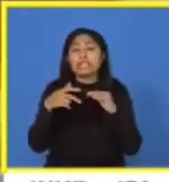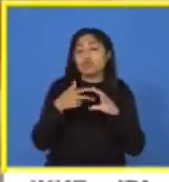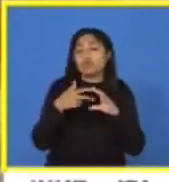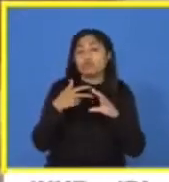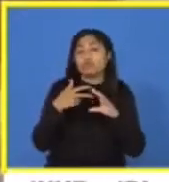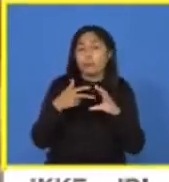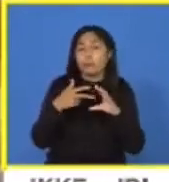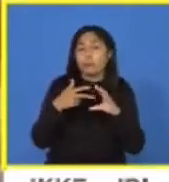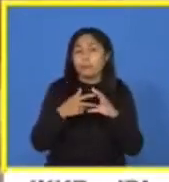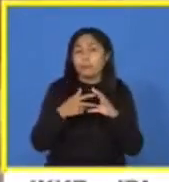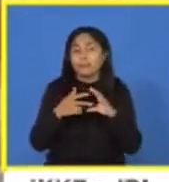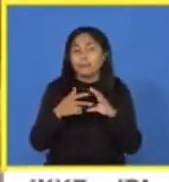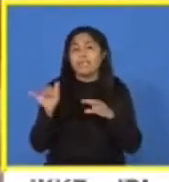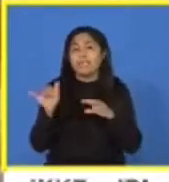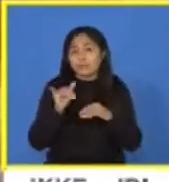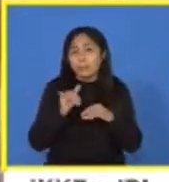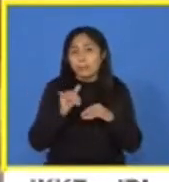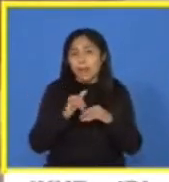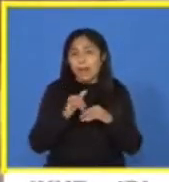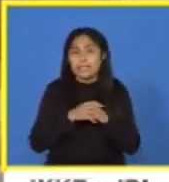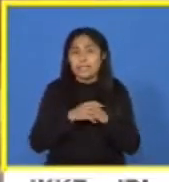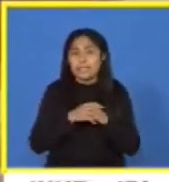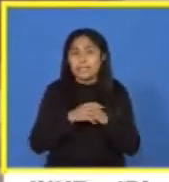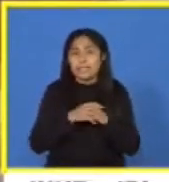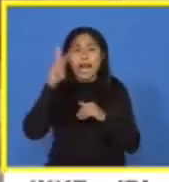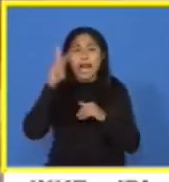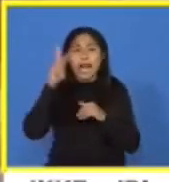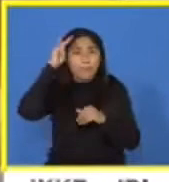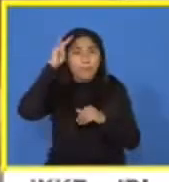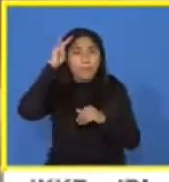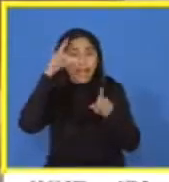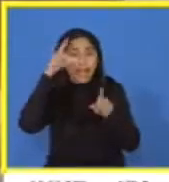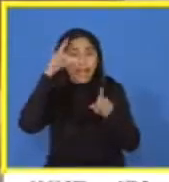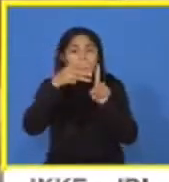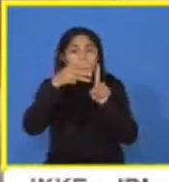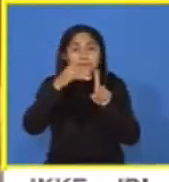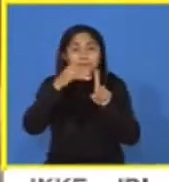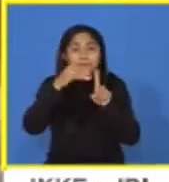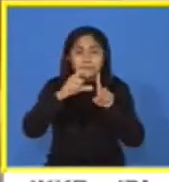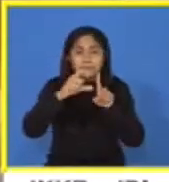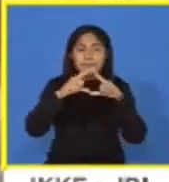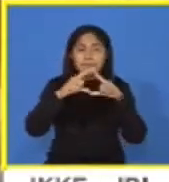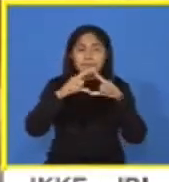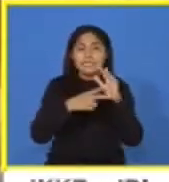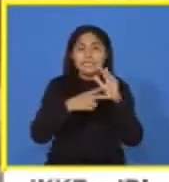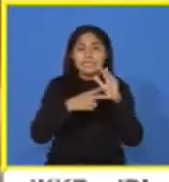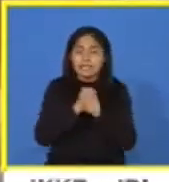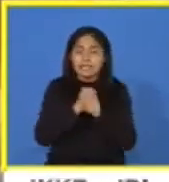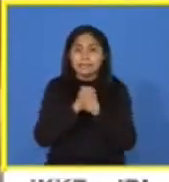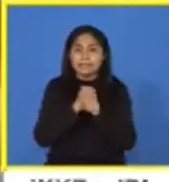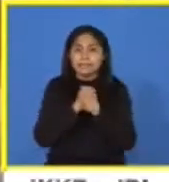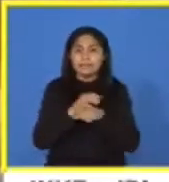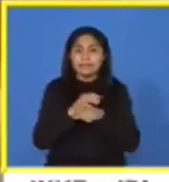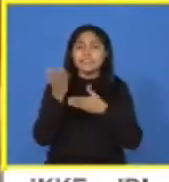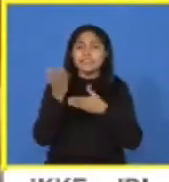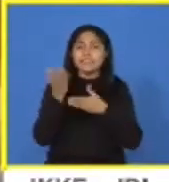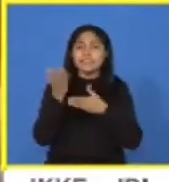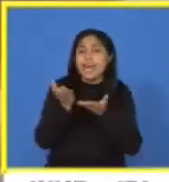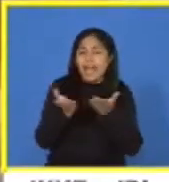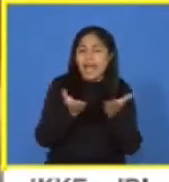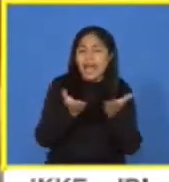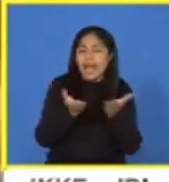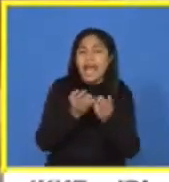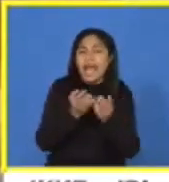meeting bersama ya Kepala Bidang Yankes atau pelayanan Kepala Bidang Pelayanan